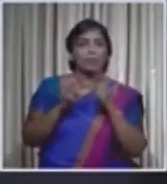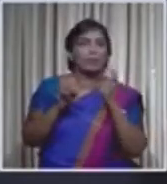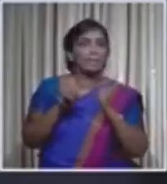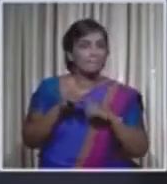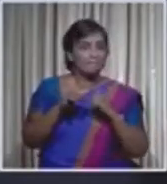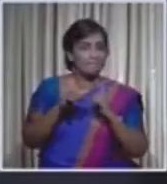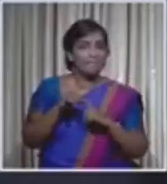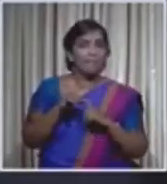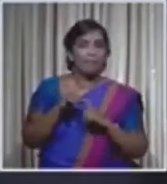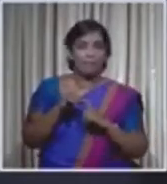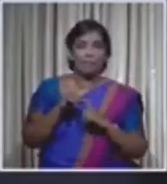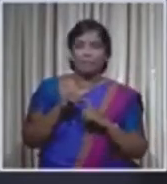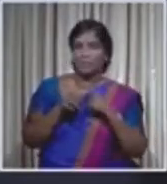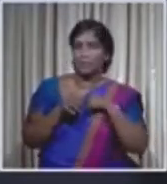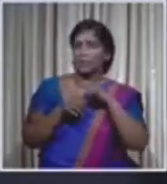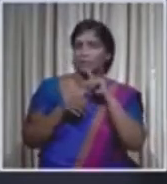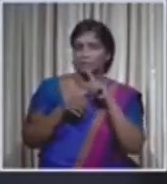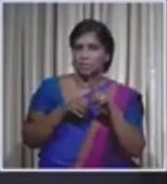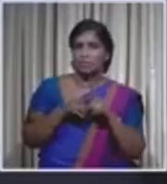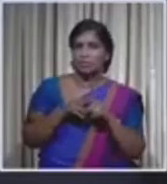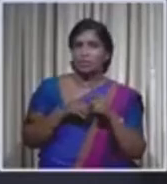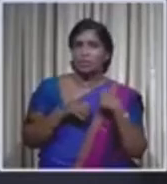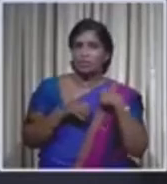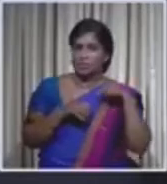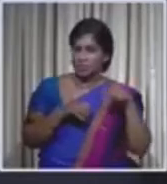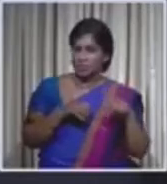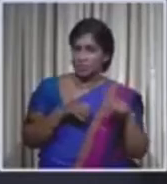ප්‍රශ්නයක් විශේෂම පැන නැගුණා මම මේ